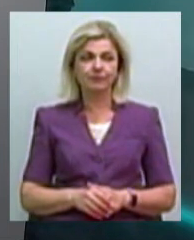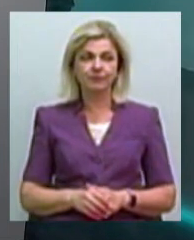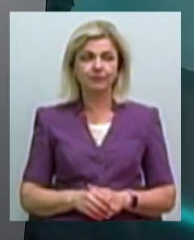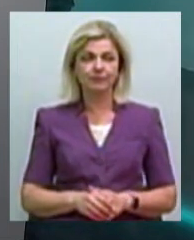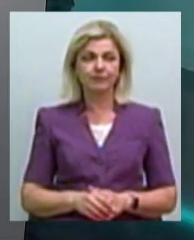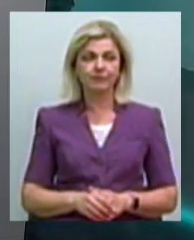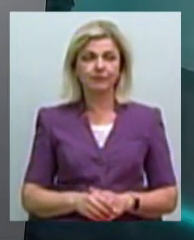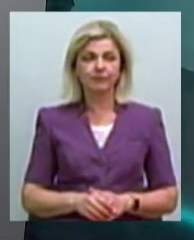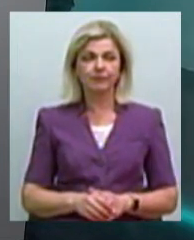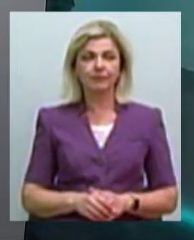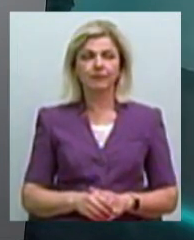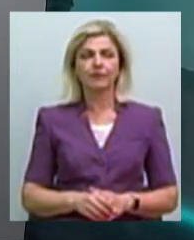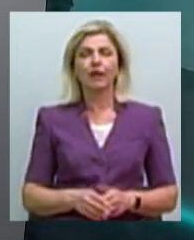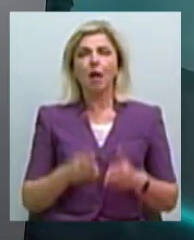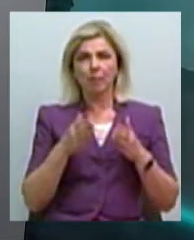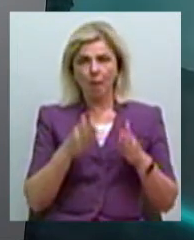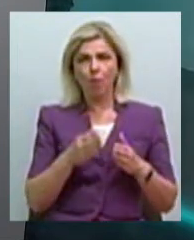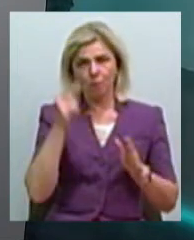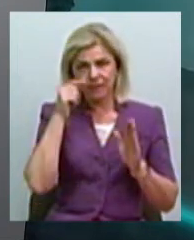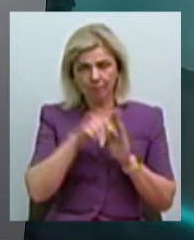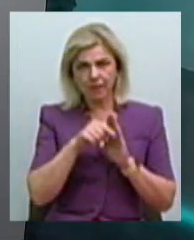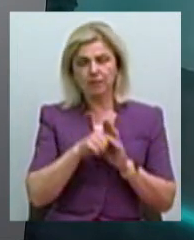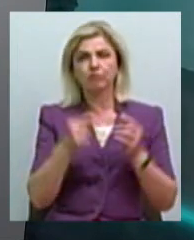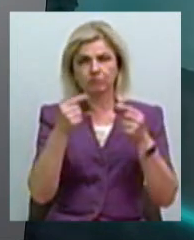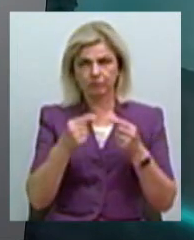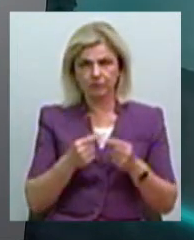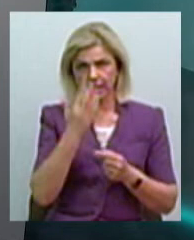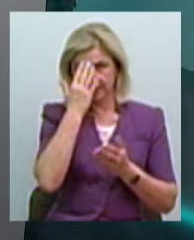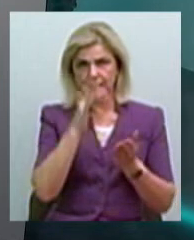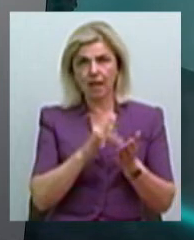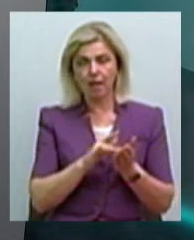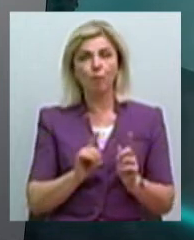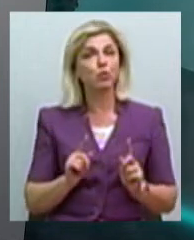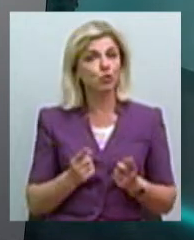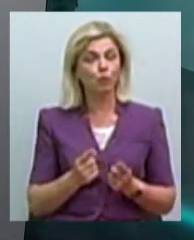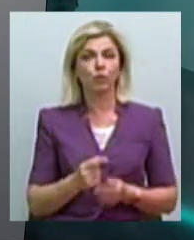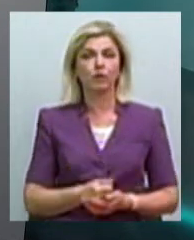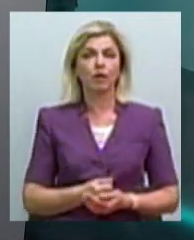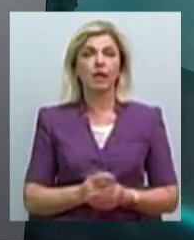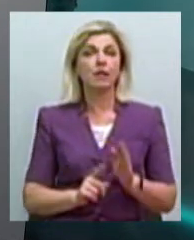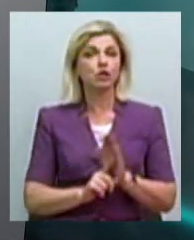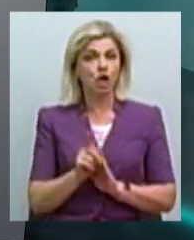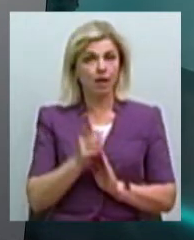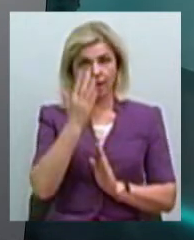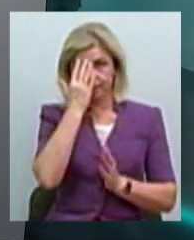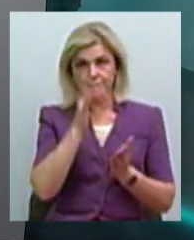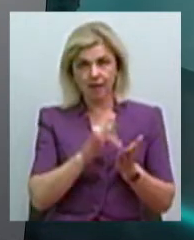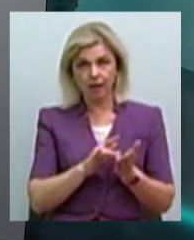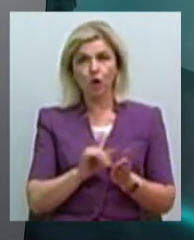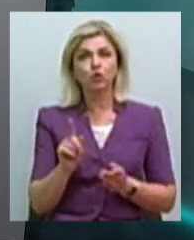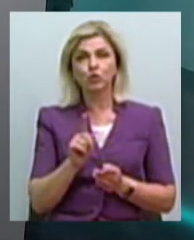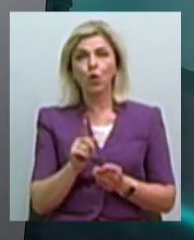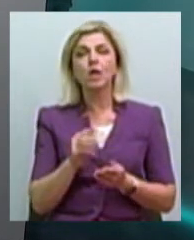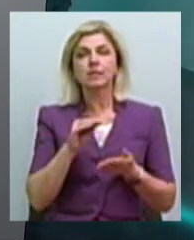здається, в прямому сенсі відповідає цілям. Чому? Тому що ізначальна ціль, яку ставили